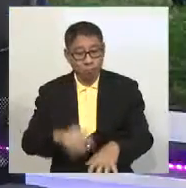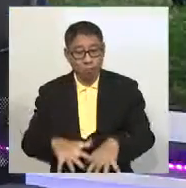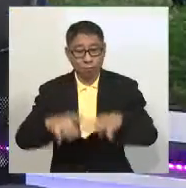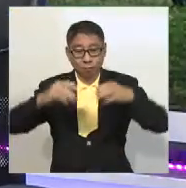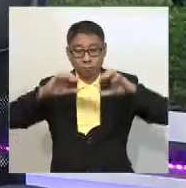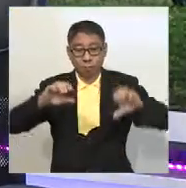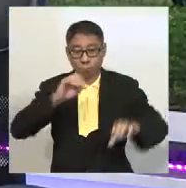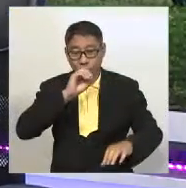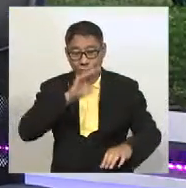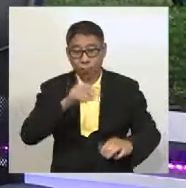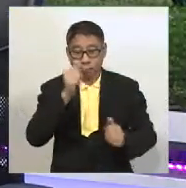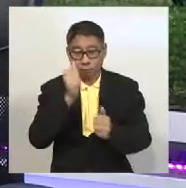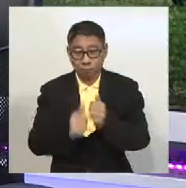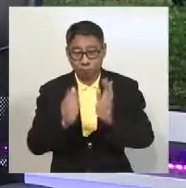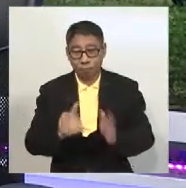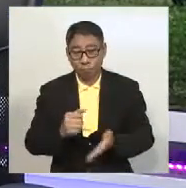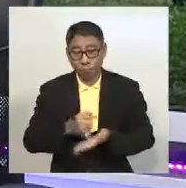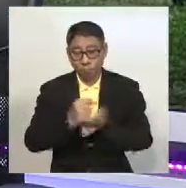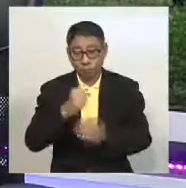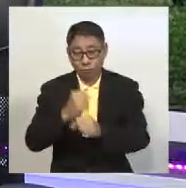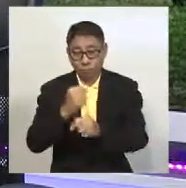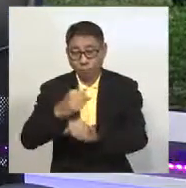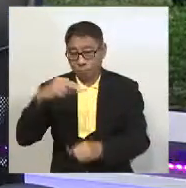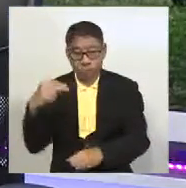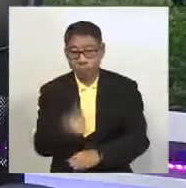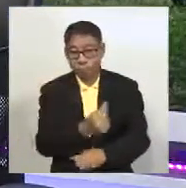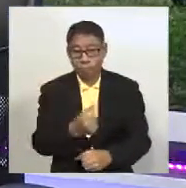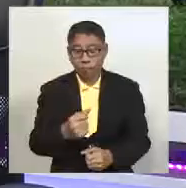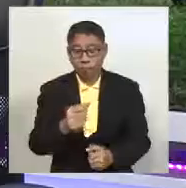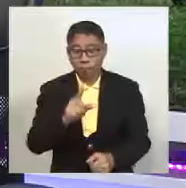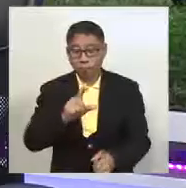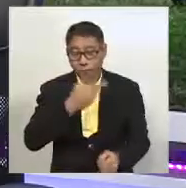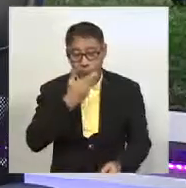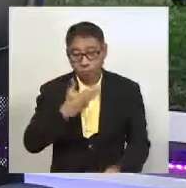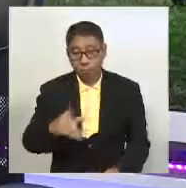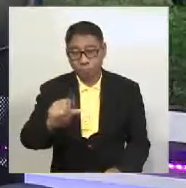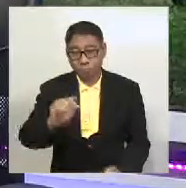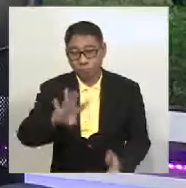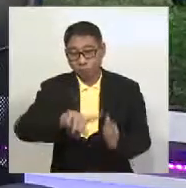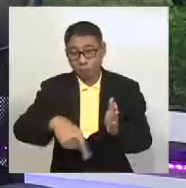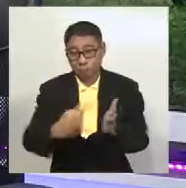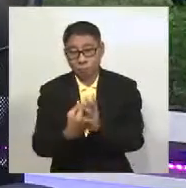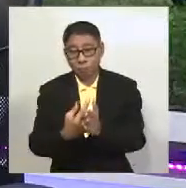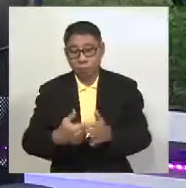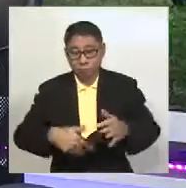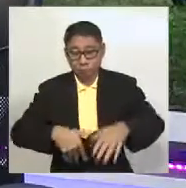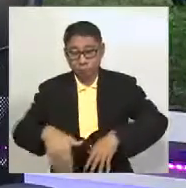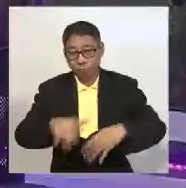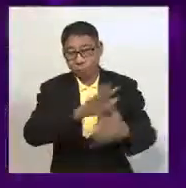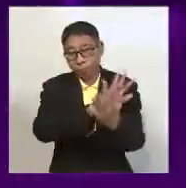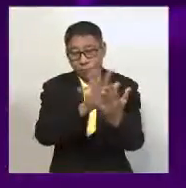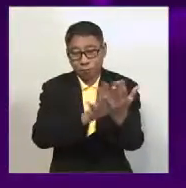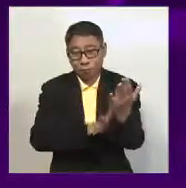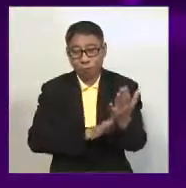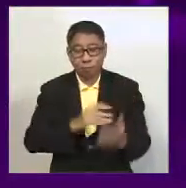โดยทางรัฐบาลค่ะก็สั่งให้ทุกหน่วยงานนั้นเร่งดำเนินการอย่างเต็มที่แล้วก็ตลอด24ชั่วโมงด้วยค่ะประชาชนทุกพื้นที่ทั่วประเท